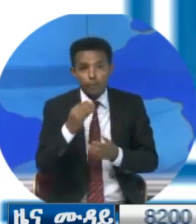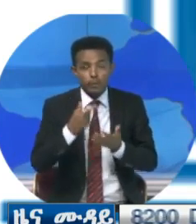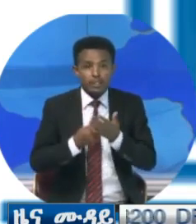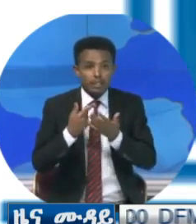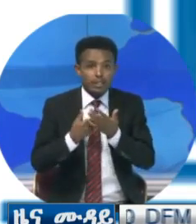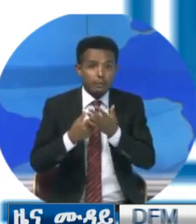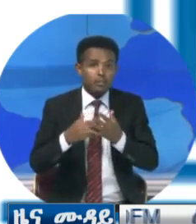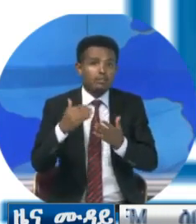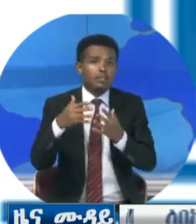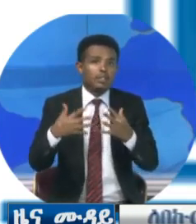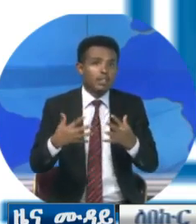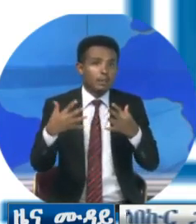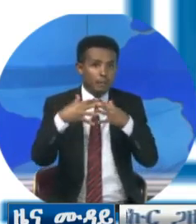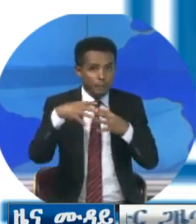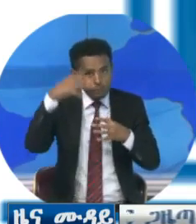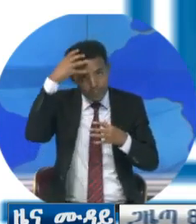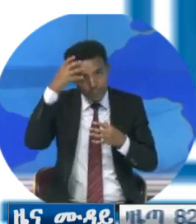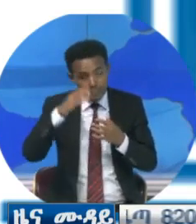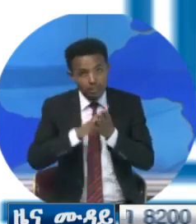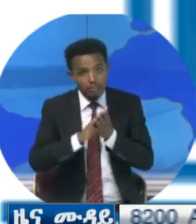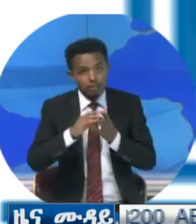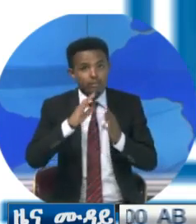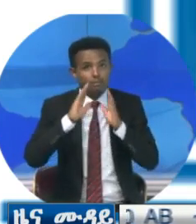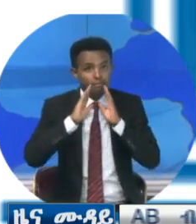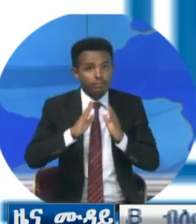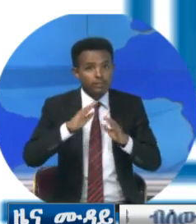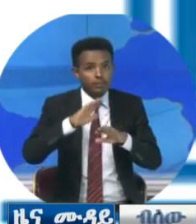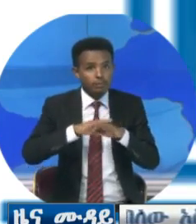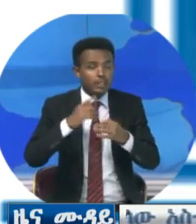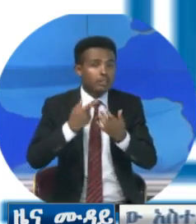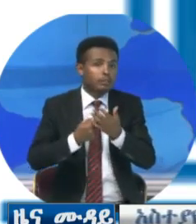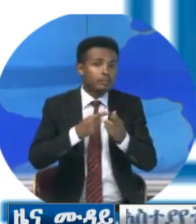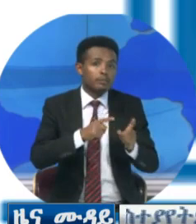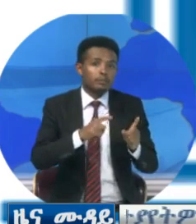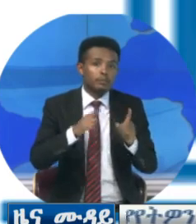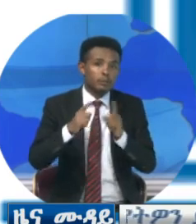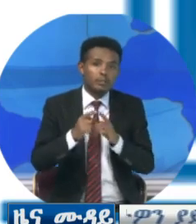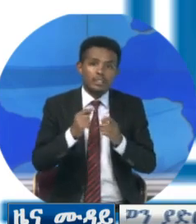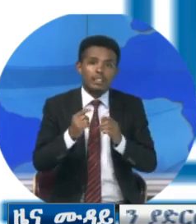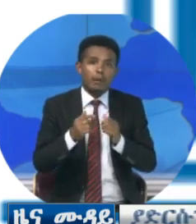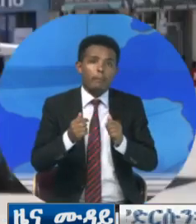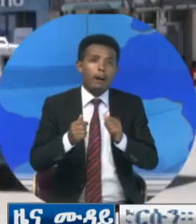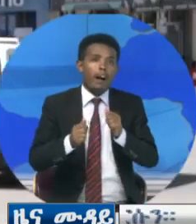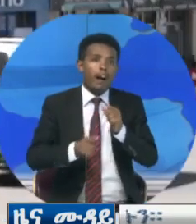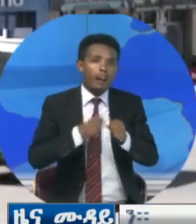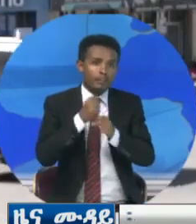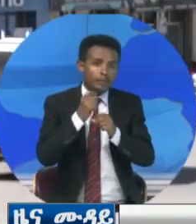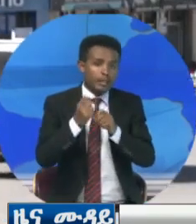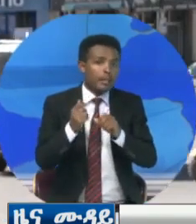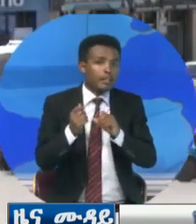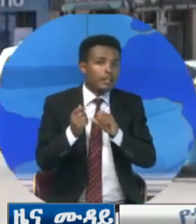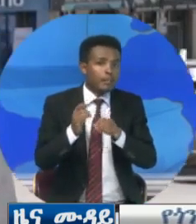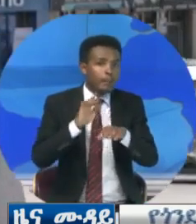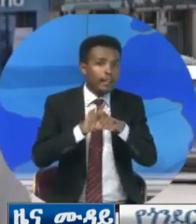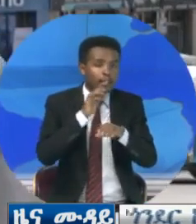የትምህርት ሳይንስና የባህል ድርጅት ዩኔስኮ በዓለም የማይዳሰሱ ቅርስ አድርጎ በመመዝገቡ መደሰታቸውንም ነዋሪዎች ገልጸዋል። አጠቃላይ ከኢትዮጵያ ከተሞች ጎንደር ከተማ ላይ